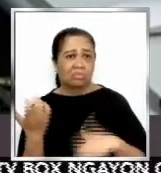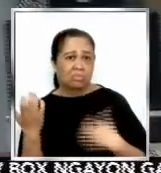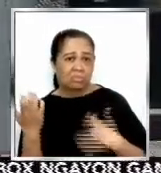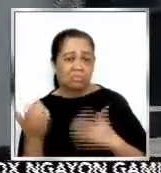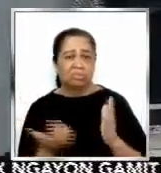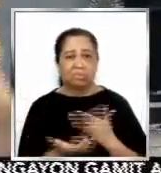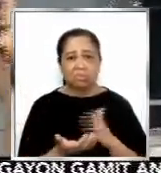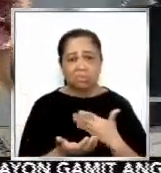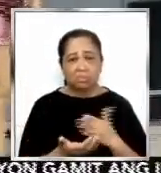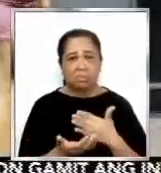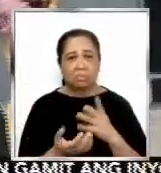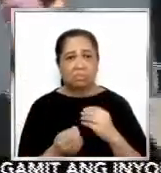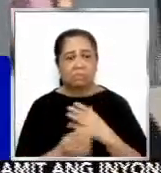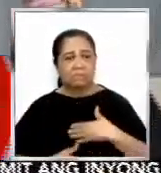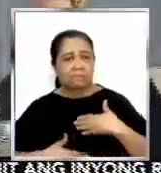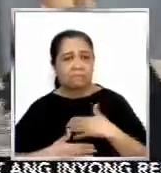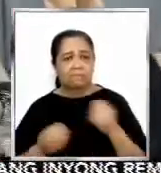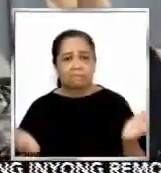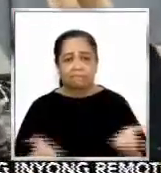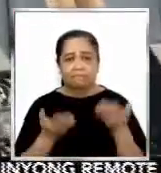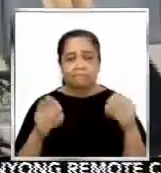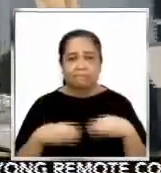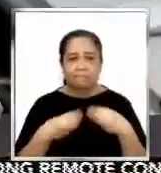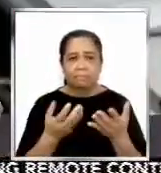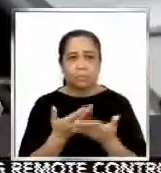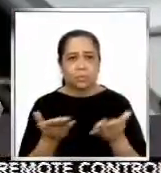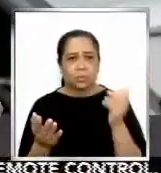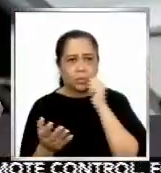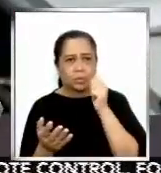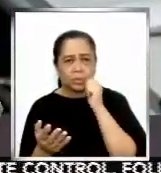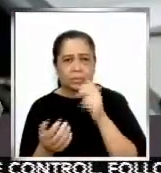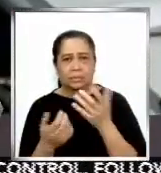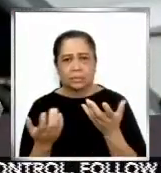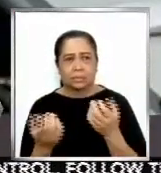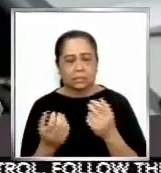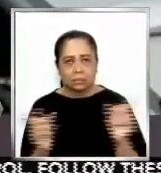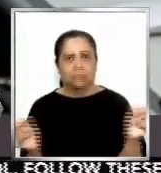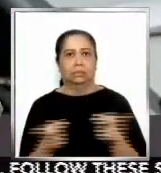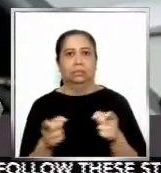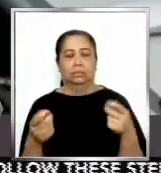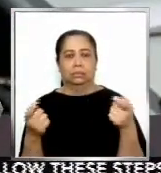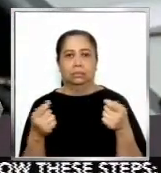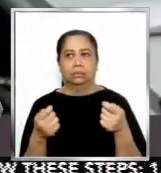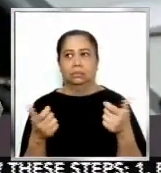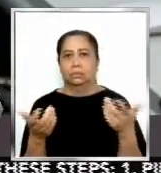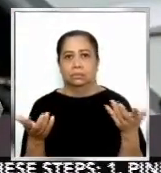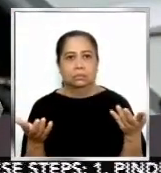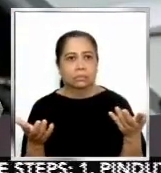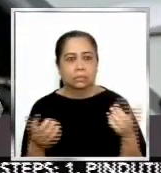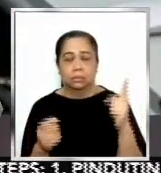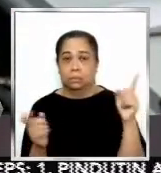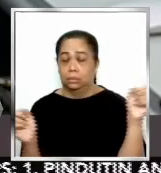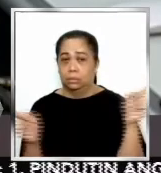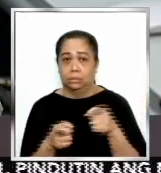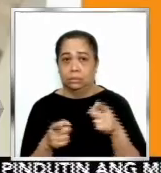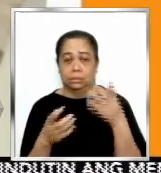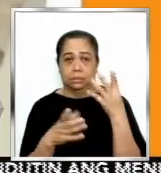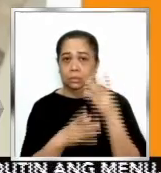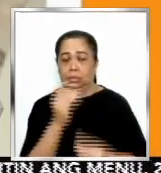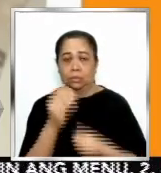at everyday dati, halos tumutugtog kami. Bigla na lang isang iglap, nawala lahat